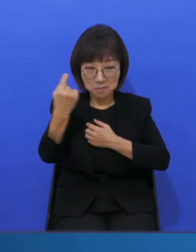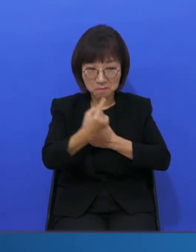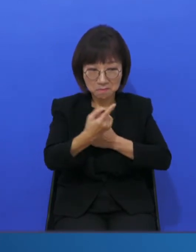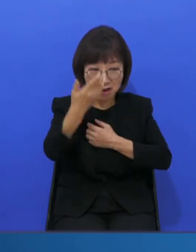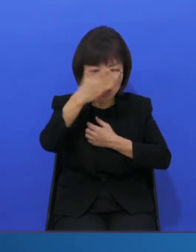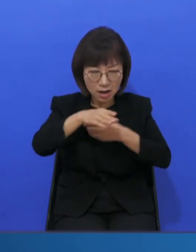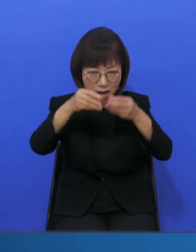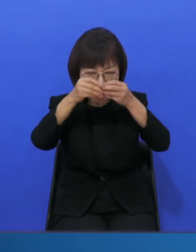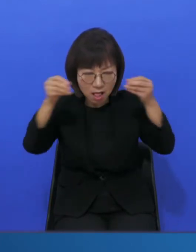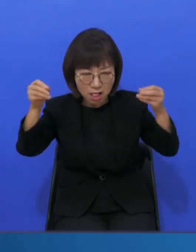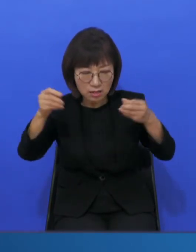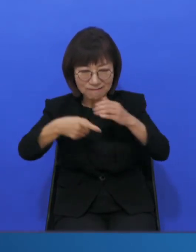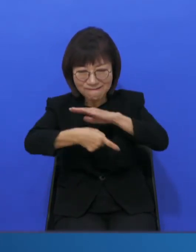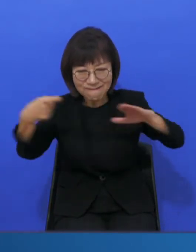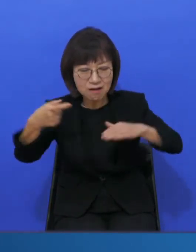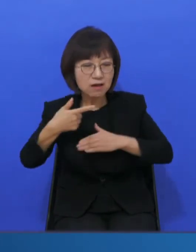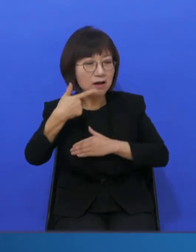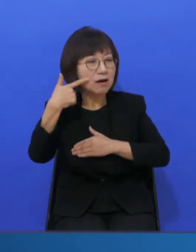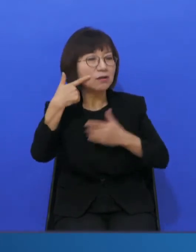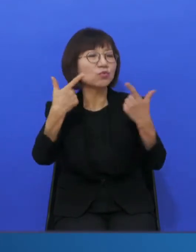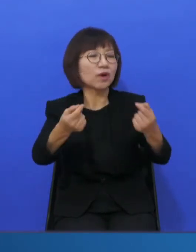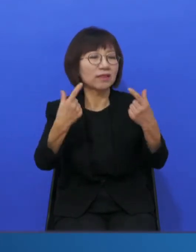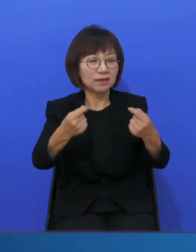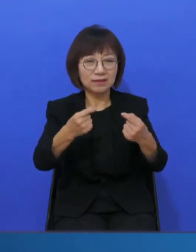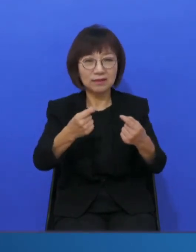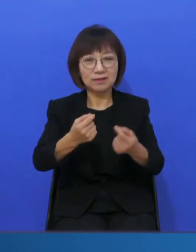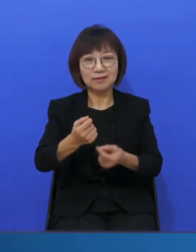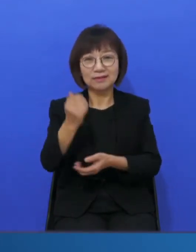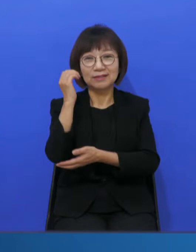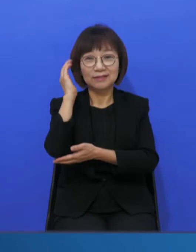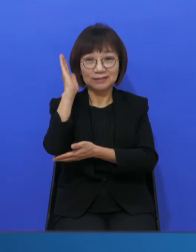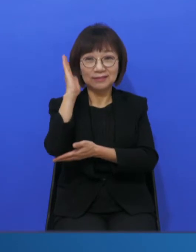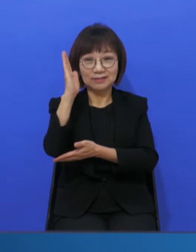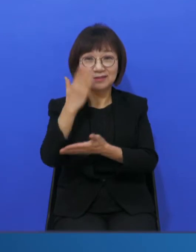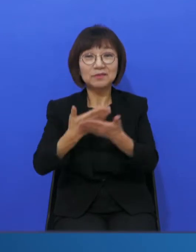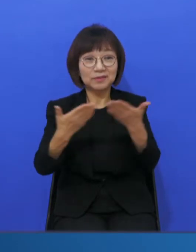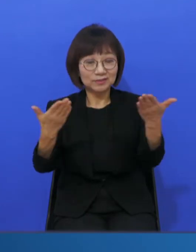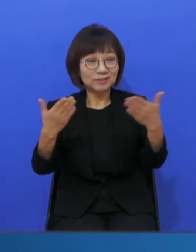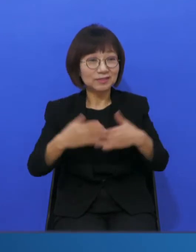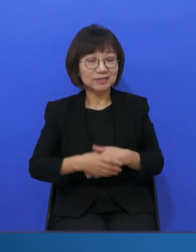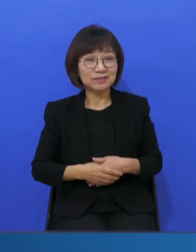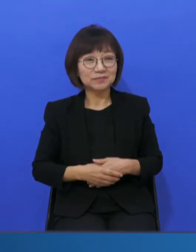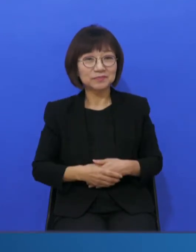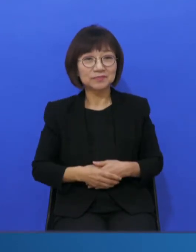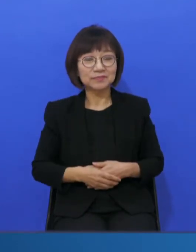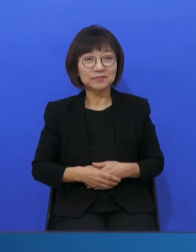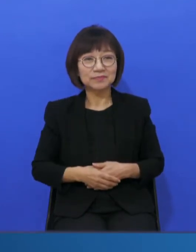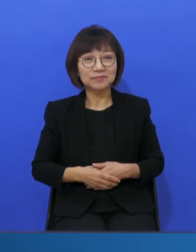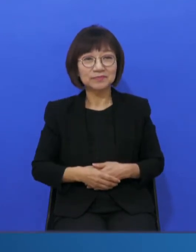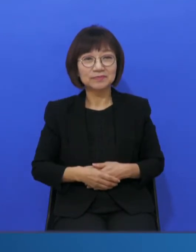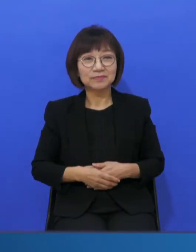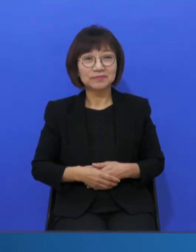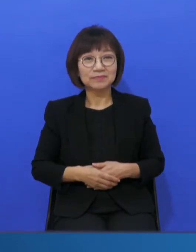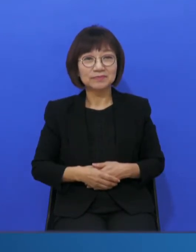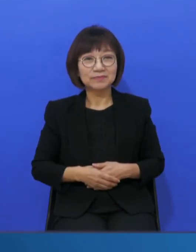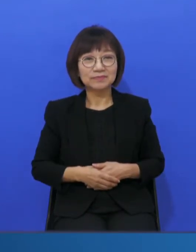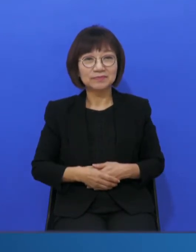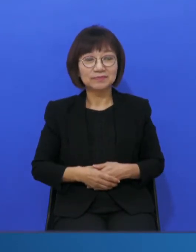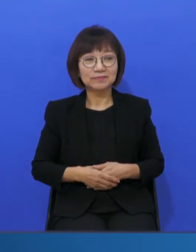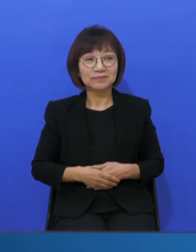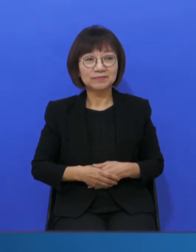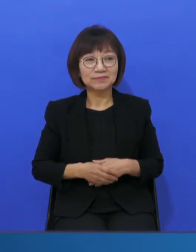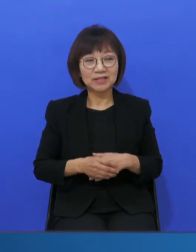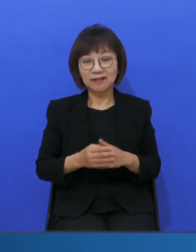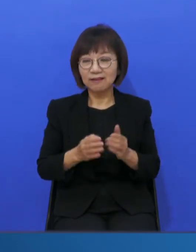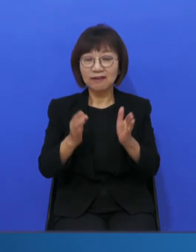ravenous wolves, these are not just to anybody. It's the words given to the Israelites. 그래서 예수님을 비난한다고 그 이단 누명을